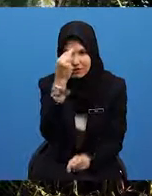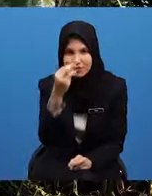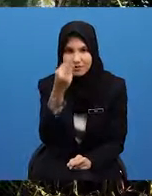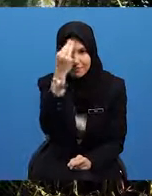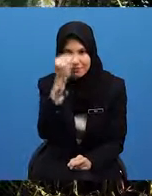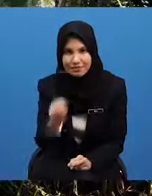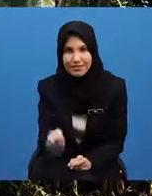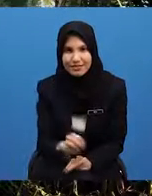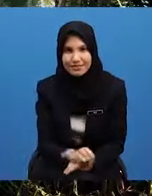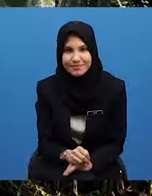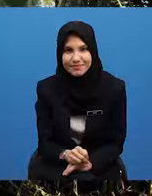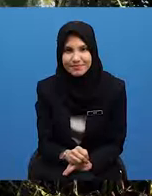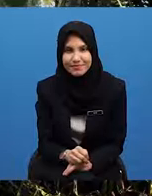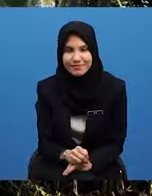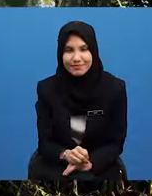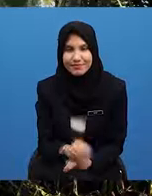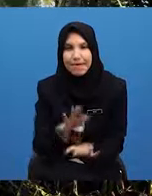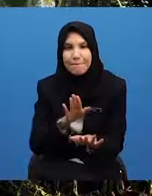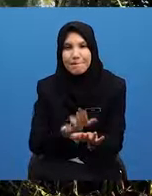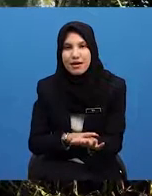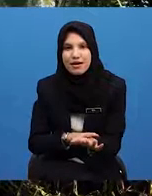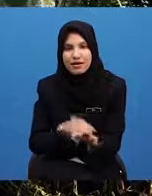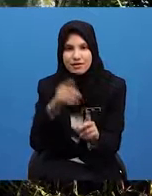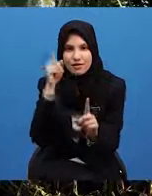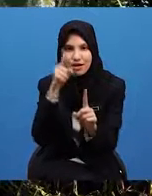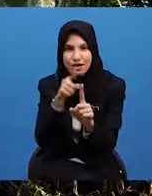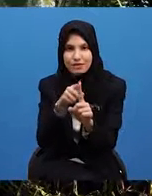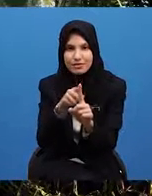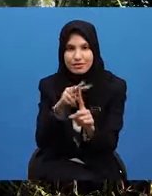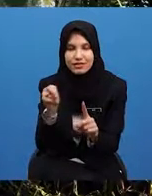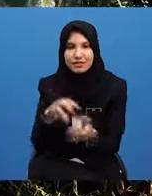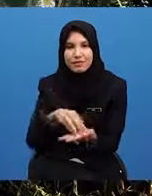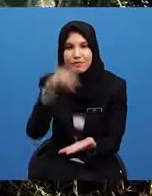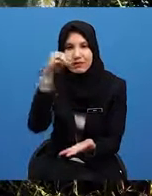kamu terhadap objektif pembelajaran tadi.